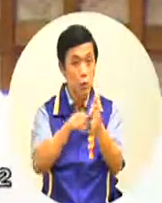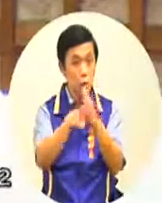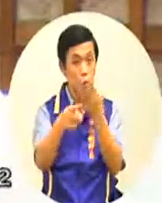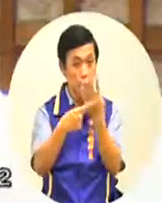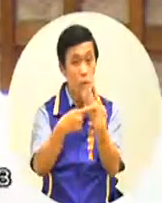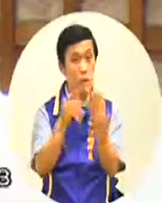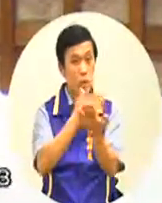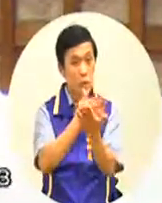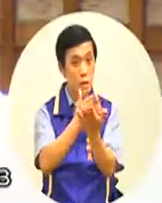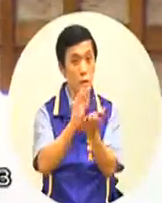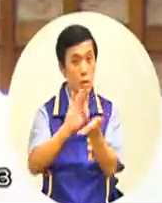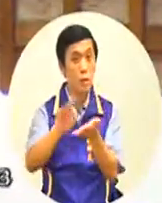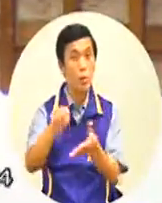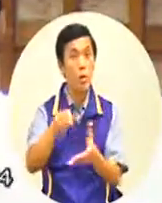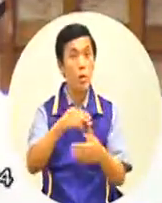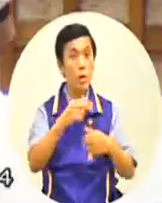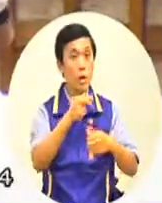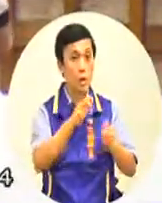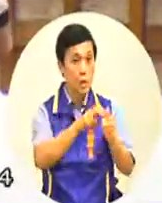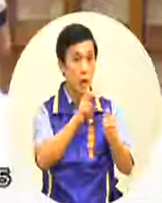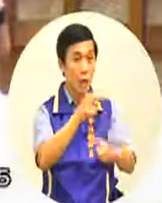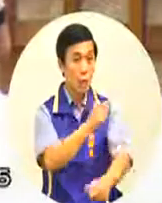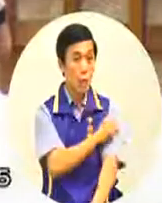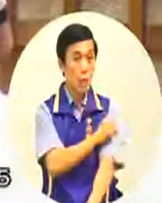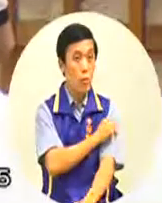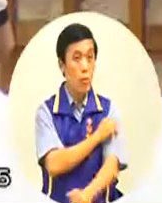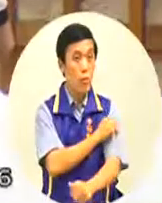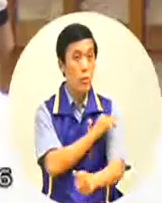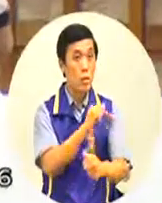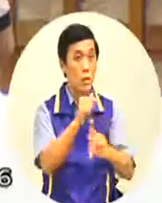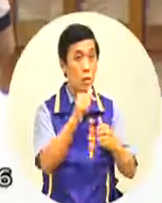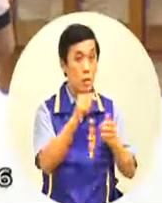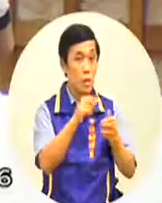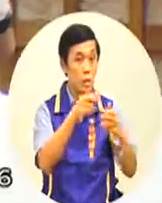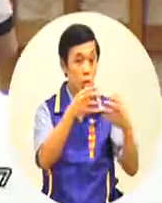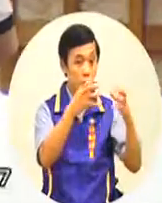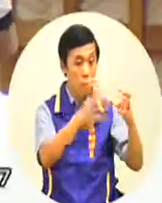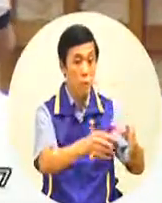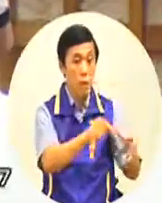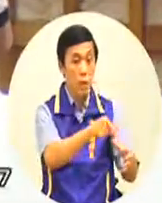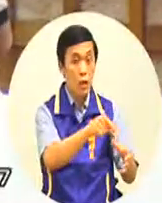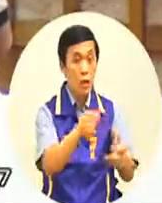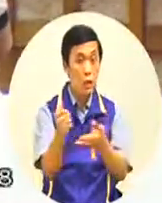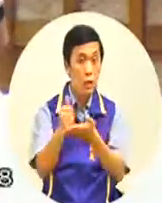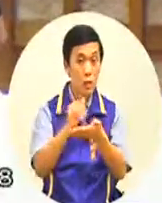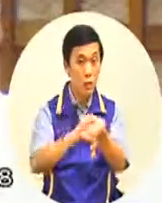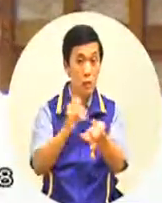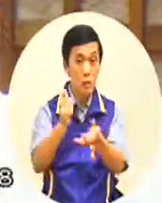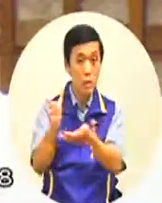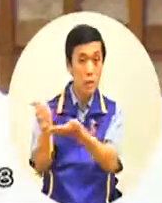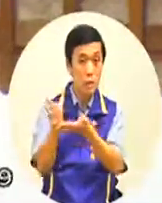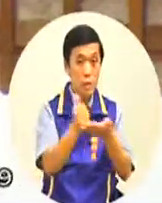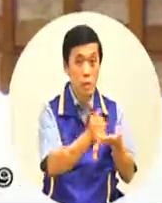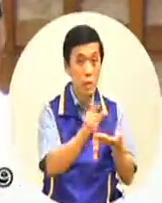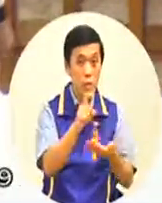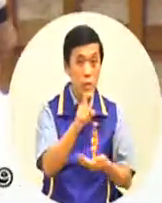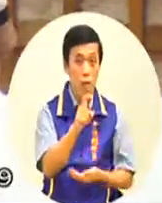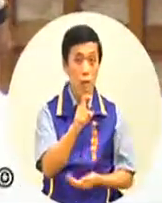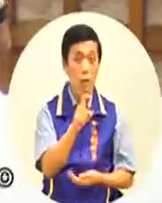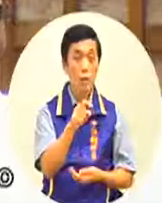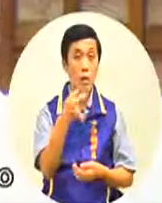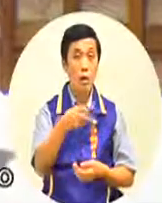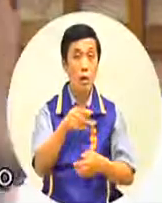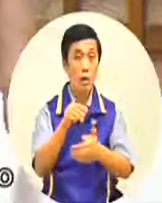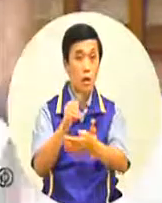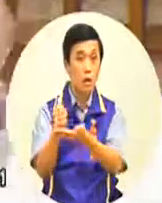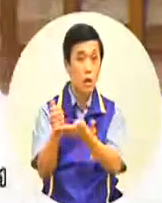养护机构才有那个专业，才有可能请一个医生在里面啊，才有可能请一个高级救护技